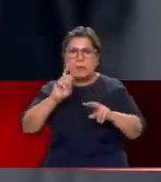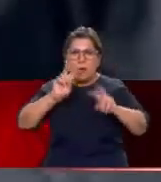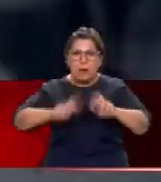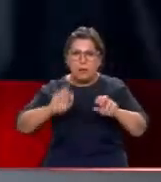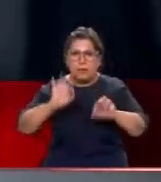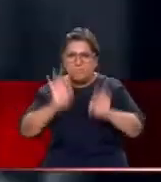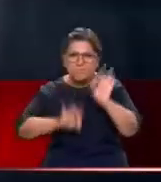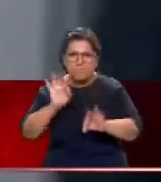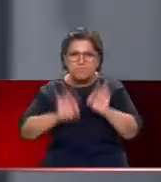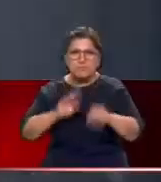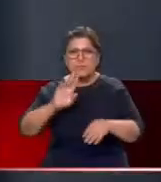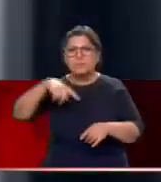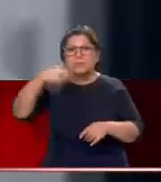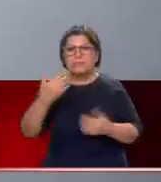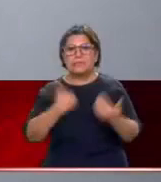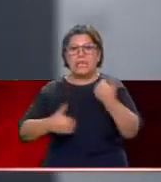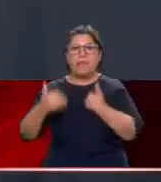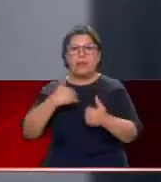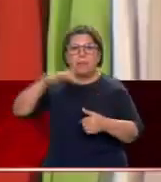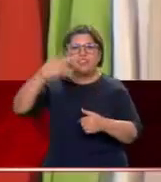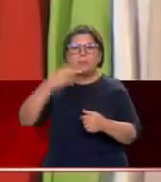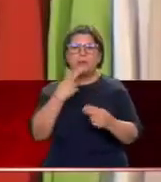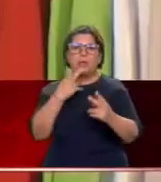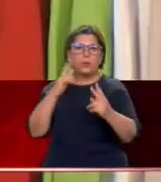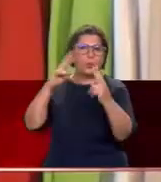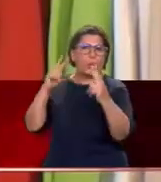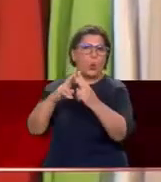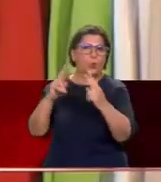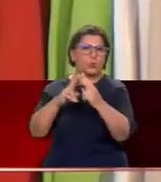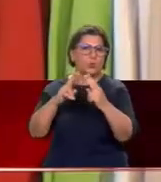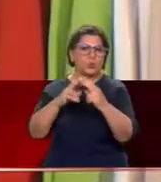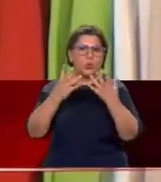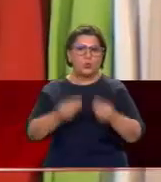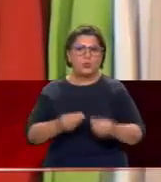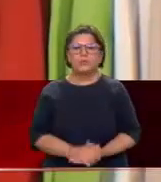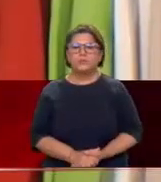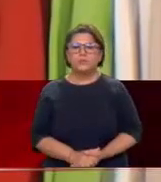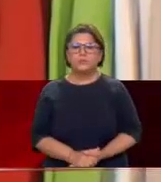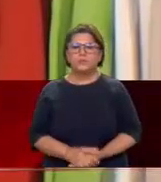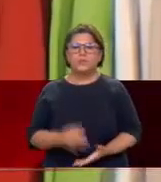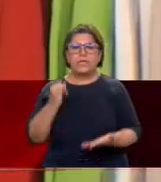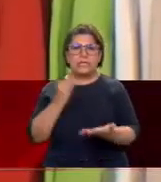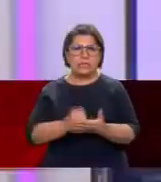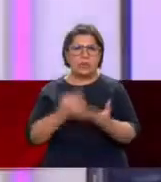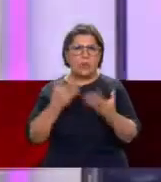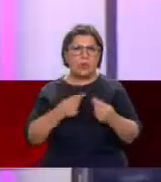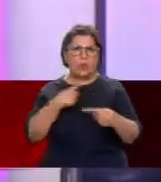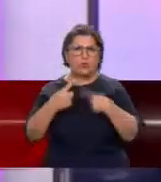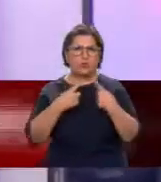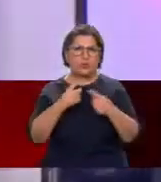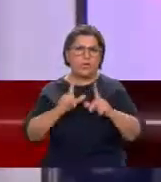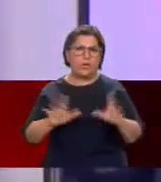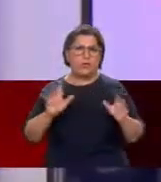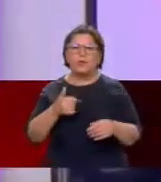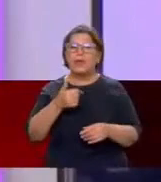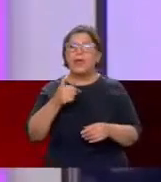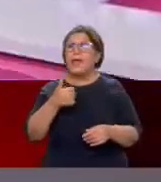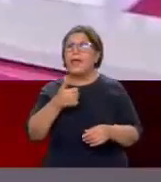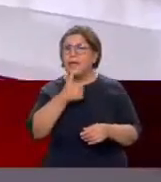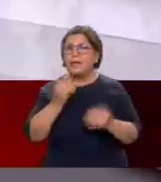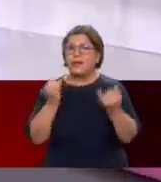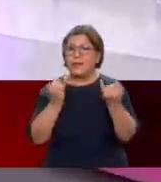Kübra Zariç isimli kadın sevgilisiyle görüşüyordu. İddialı gözüken bir insanın iddialı cümleler kurmasına gerek yok. Gizem Karamelek erkek